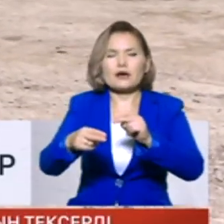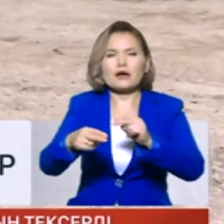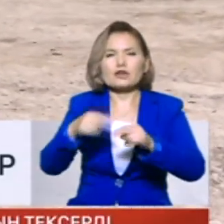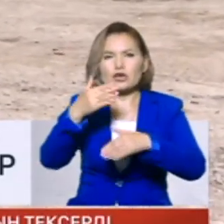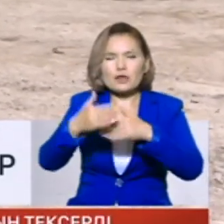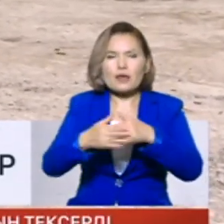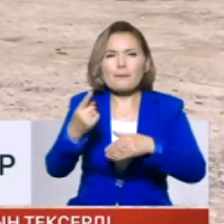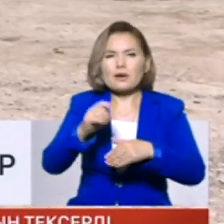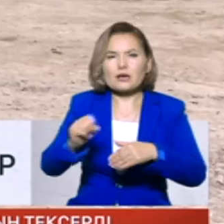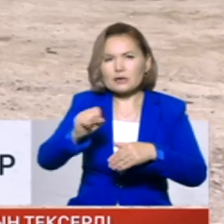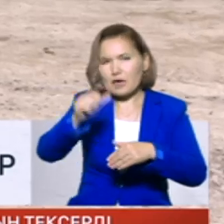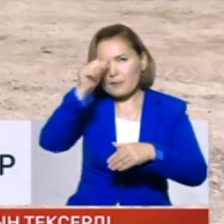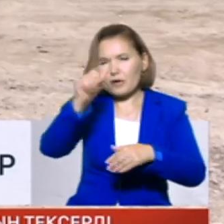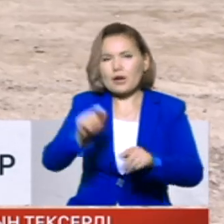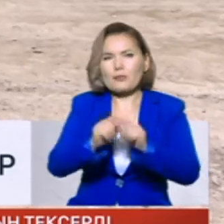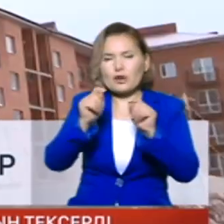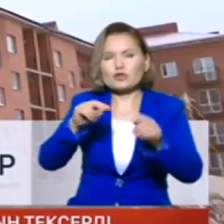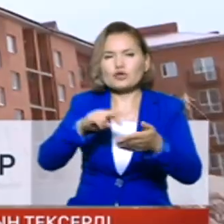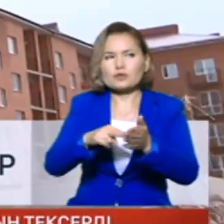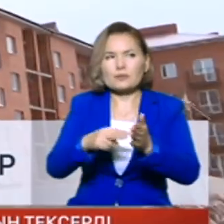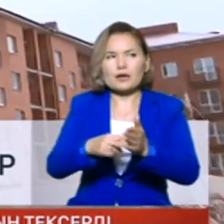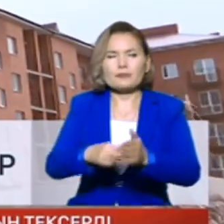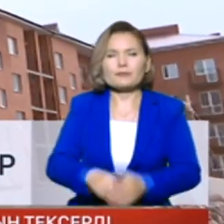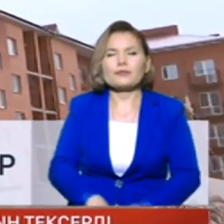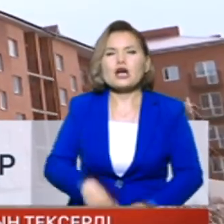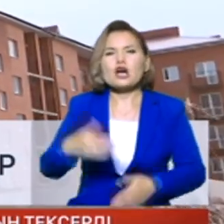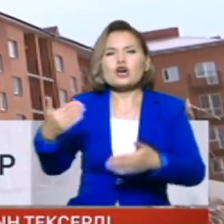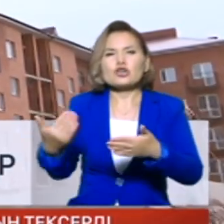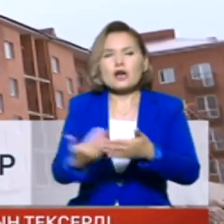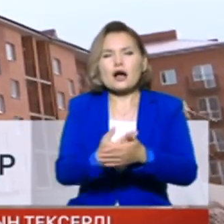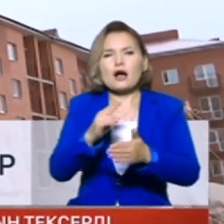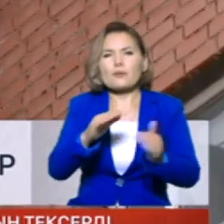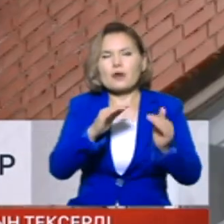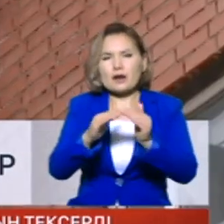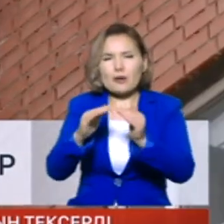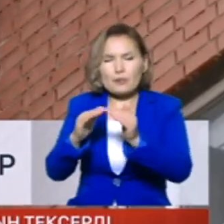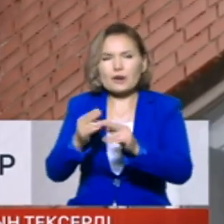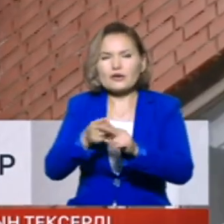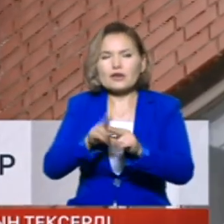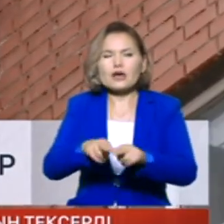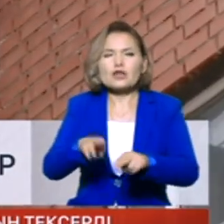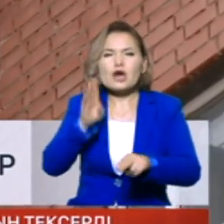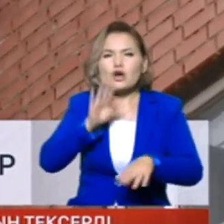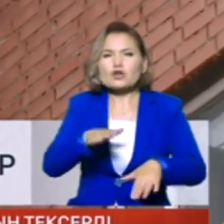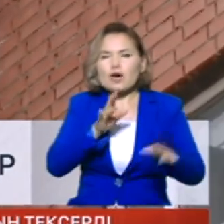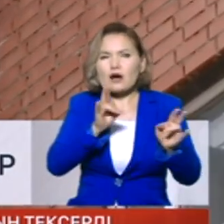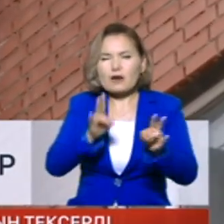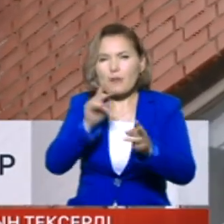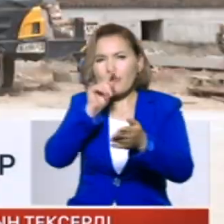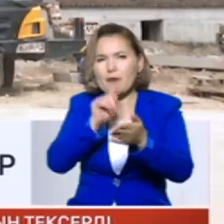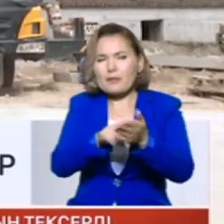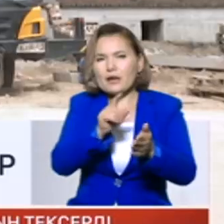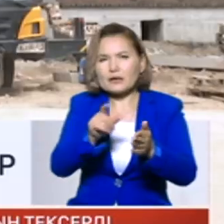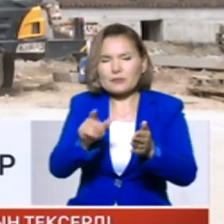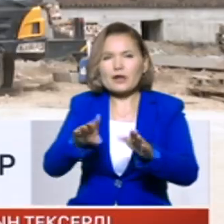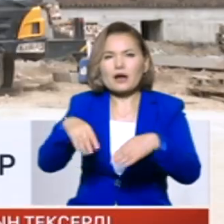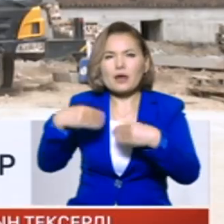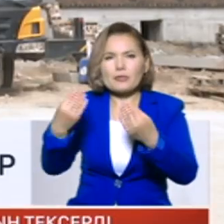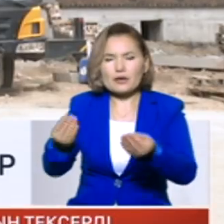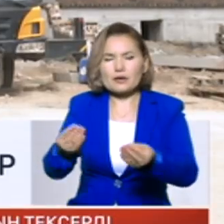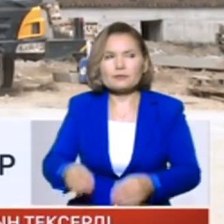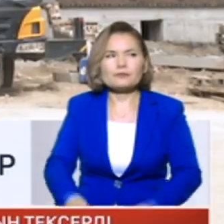бастап пайдалануға беріледі деп жоспарланған. Жаңа пәтерлер алдымен бұған дейінгі тасқыннан жапа шеккендерге беріледі. 17